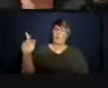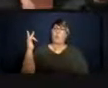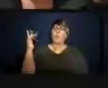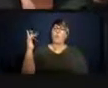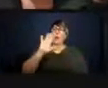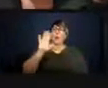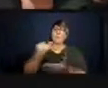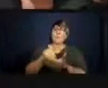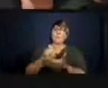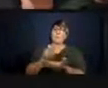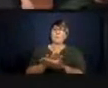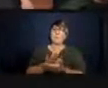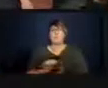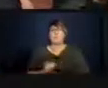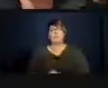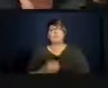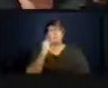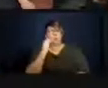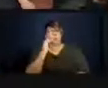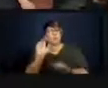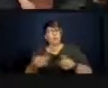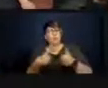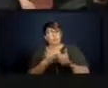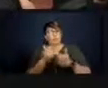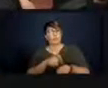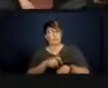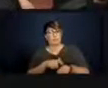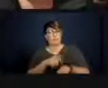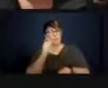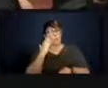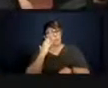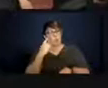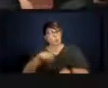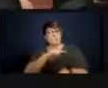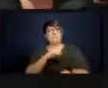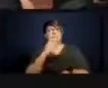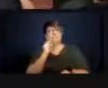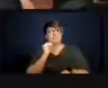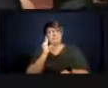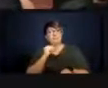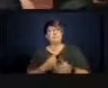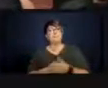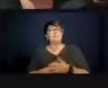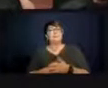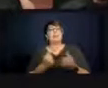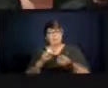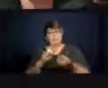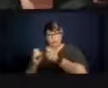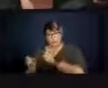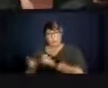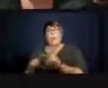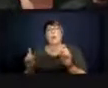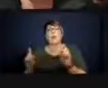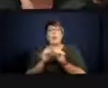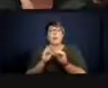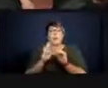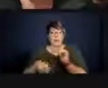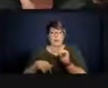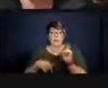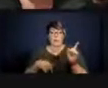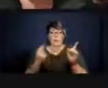ningependa kuuliza swali, je, ni kwa nini shule tunashughulikia shule za kati?